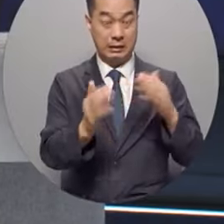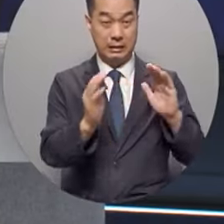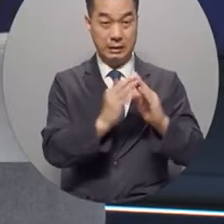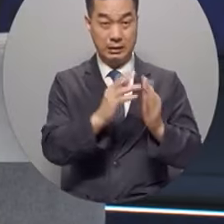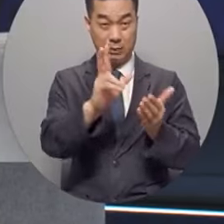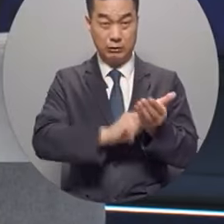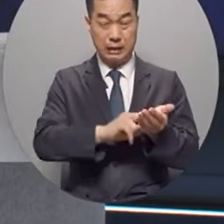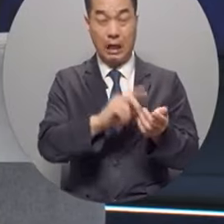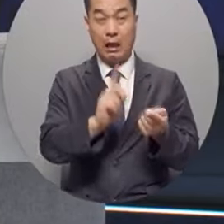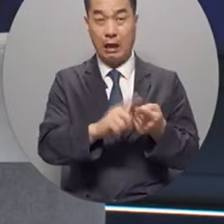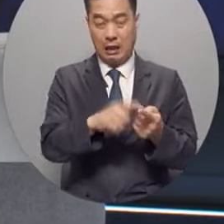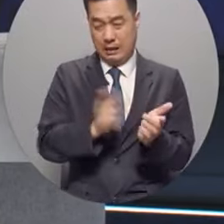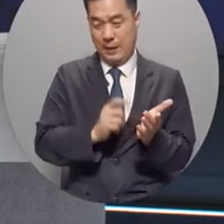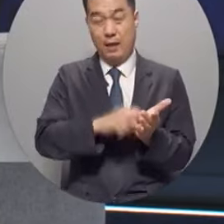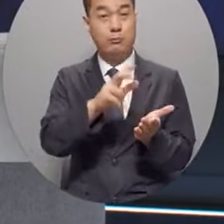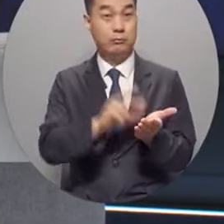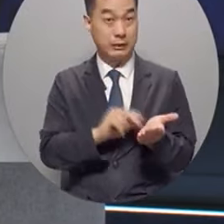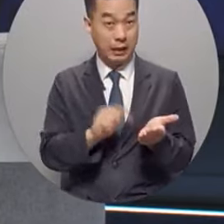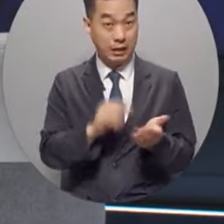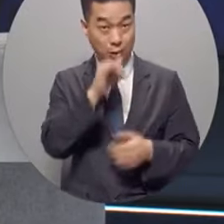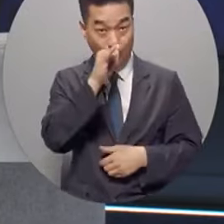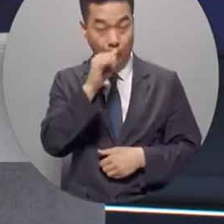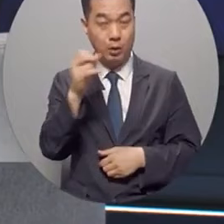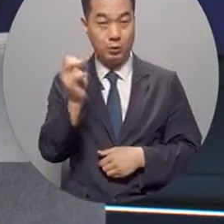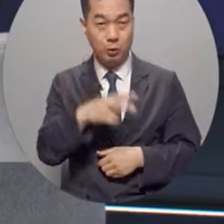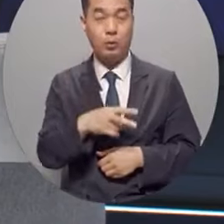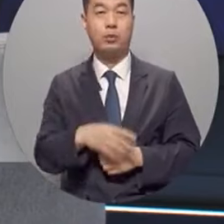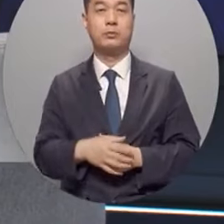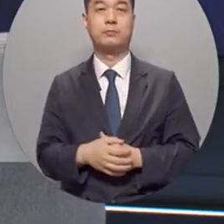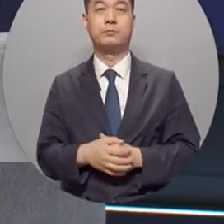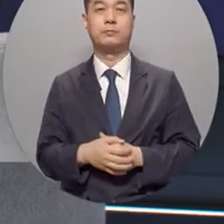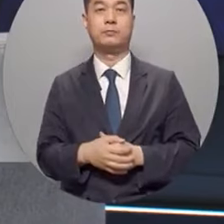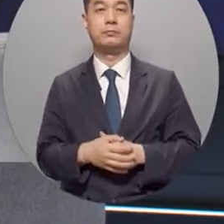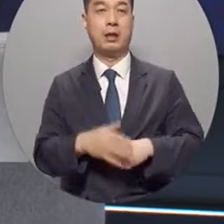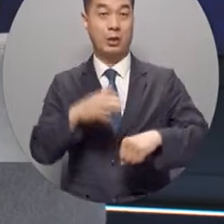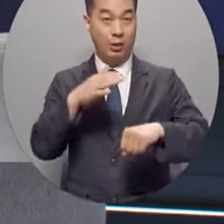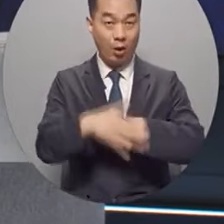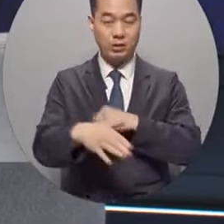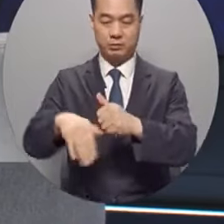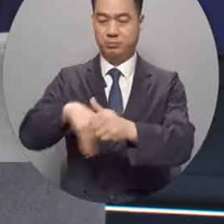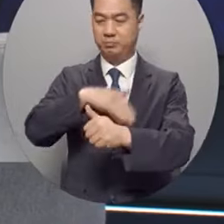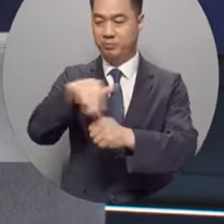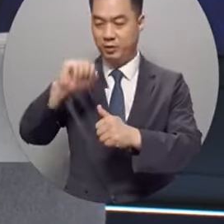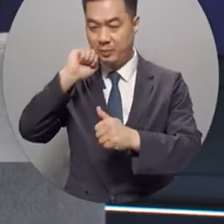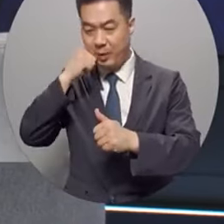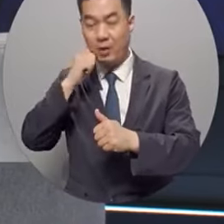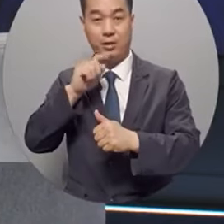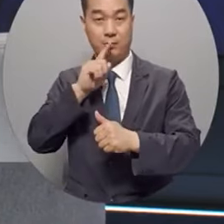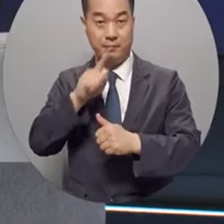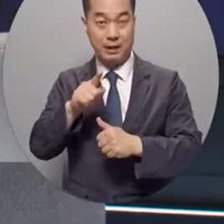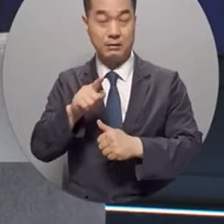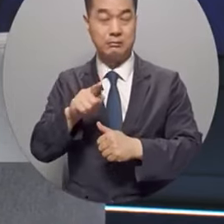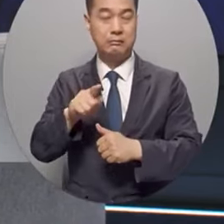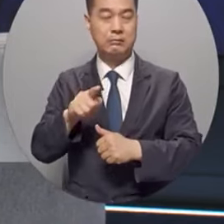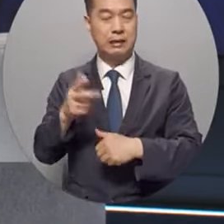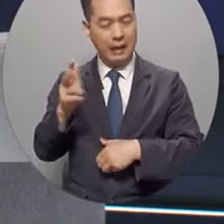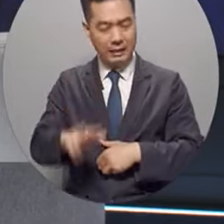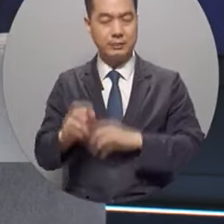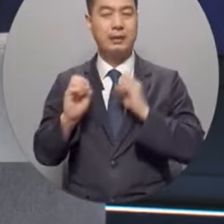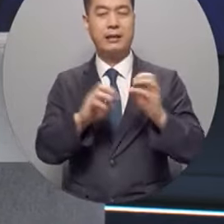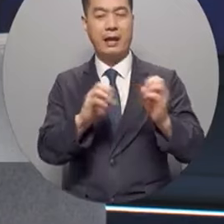현안들이 있고이 무 그렇고 또 분위기가 어려웠고라고 하더라도 얘기를 하려면